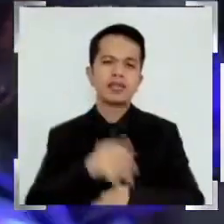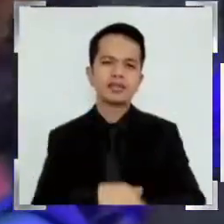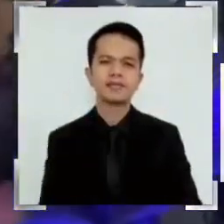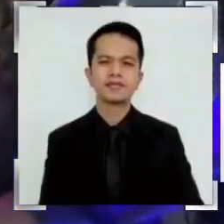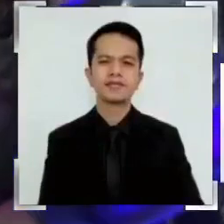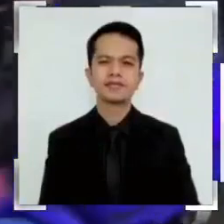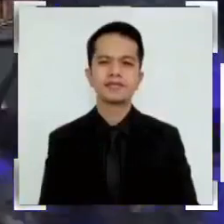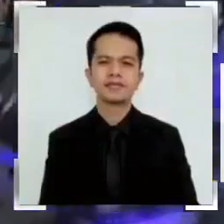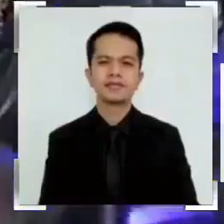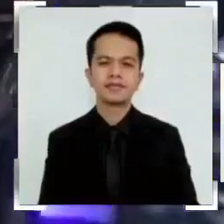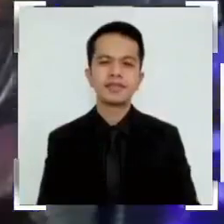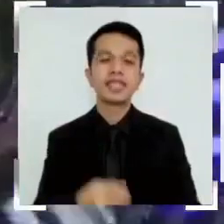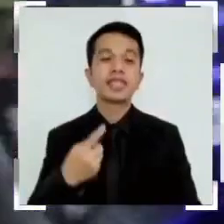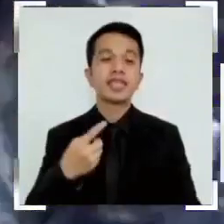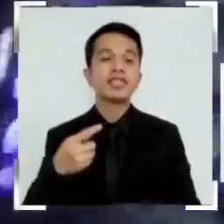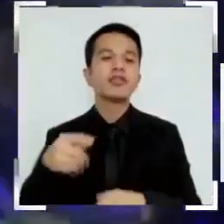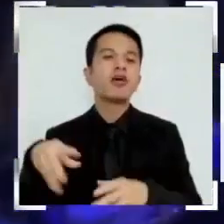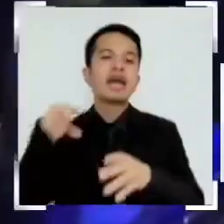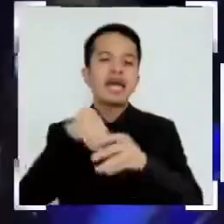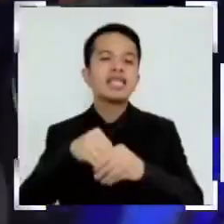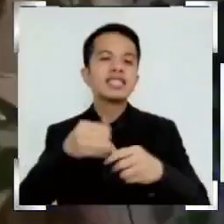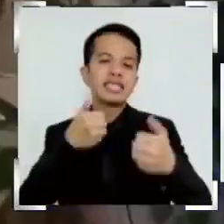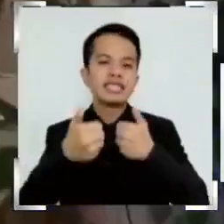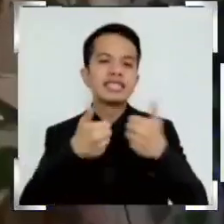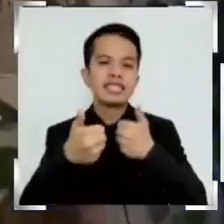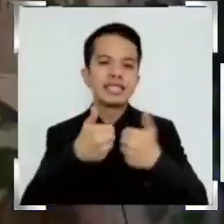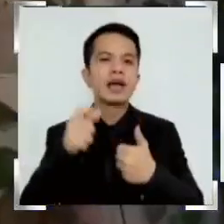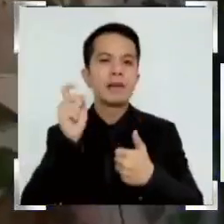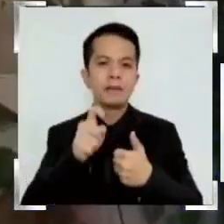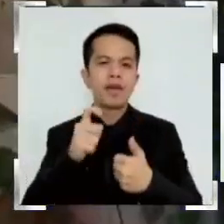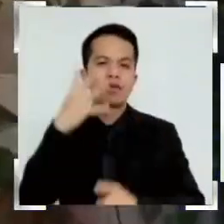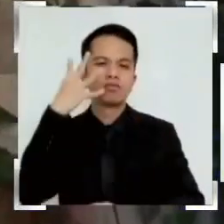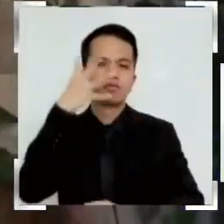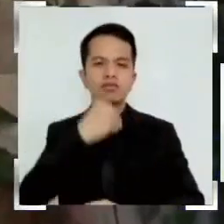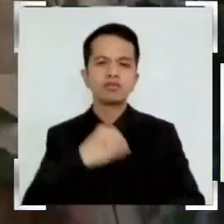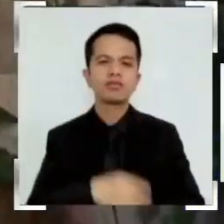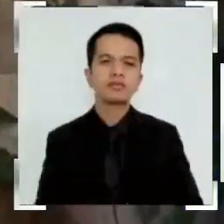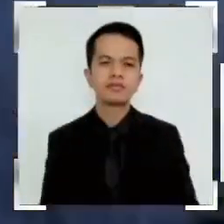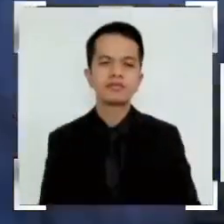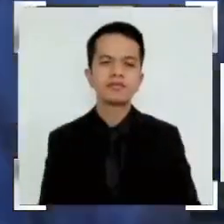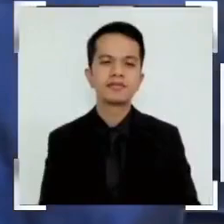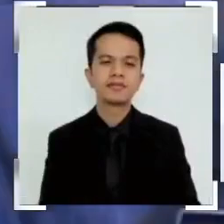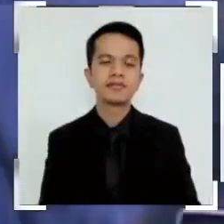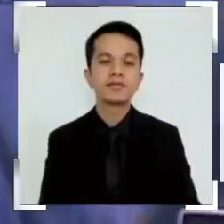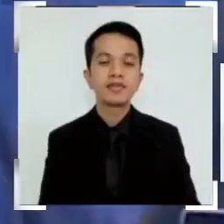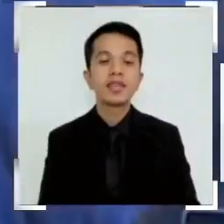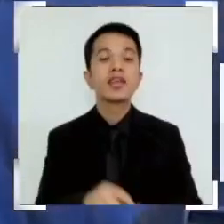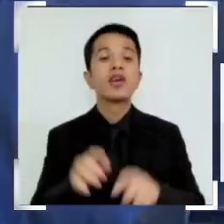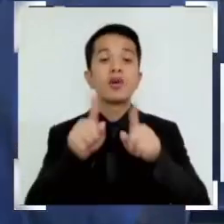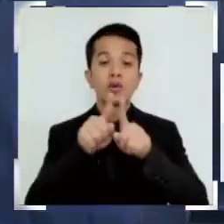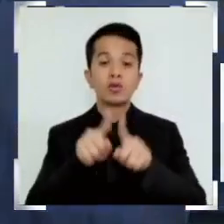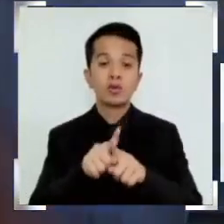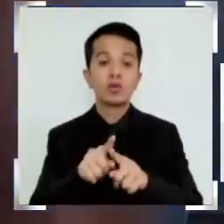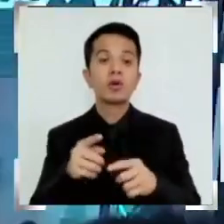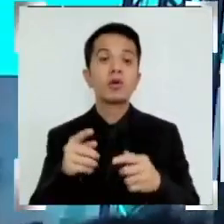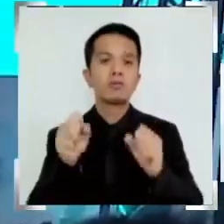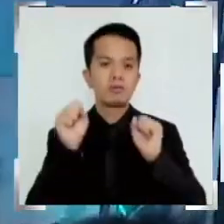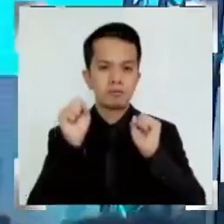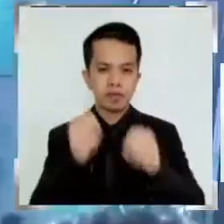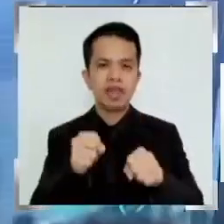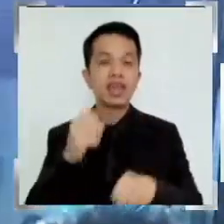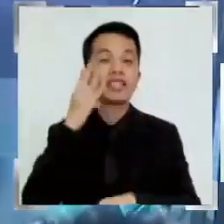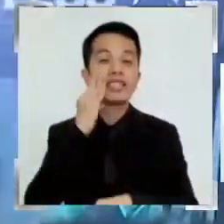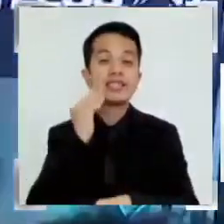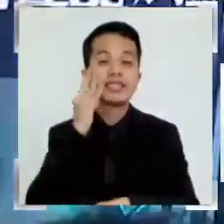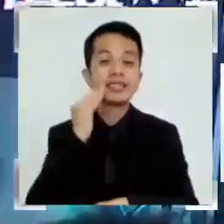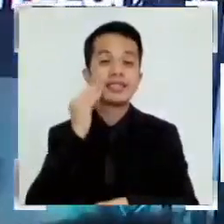mga competition So kailangan gandahan po talaga yun. Siyempre, hindi mawawala ang pagkakataong ma-experience at